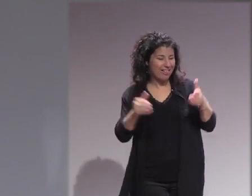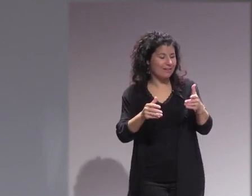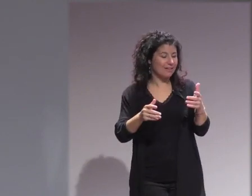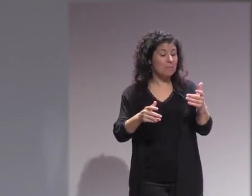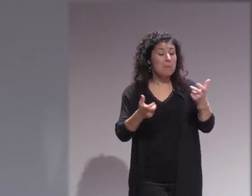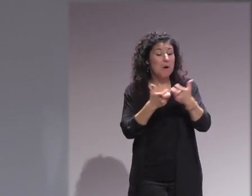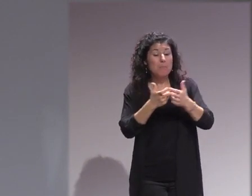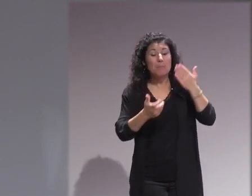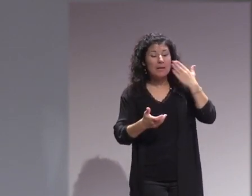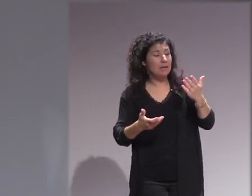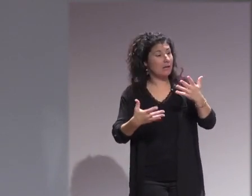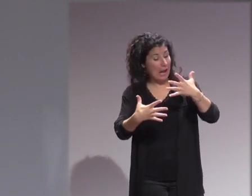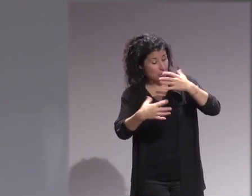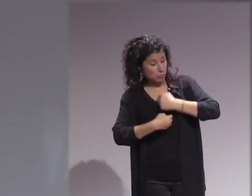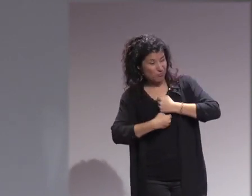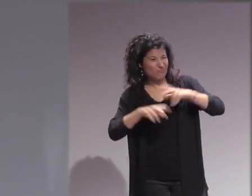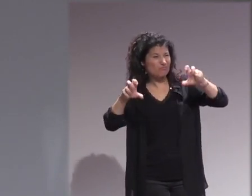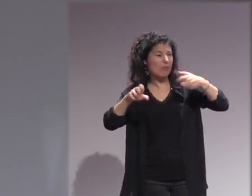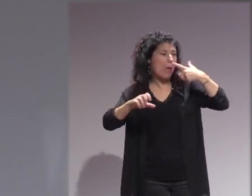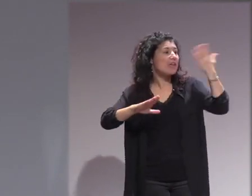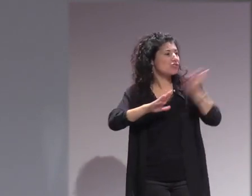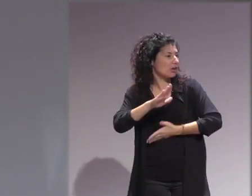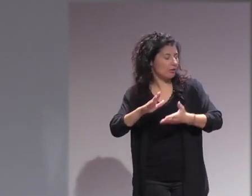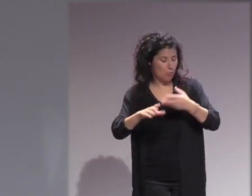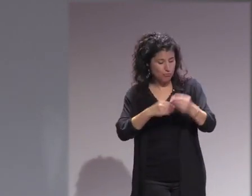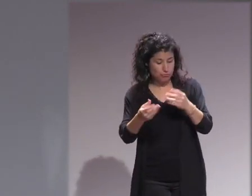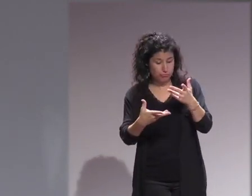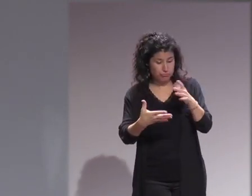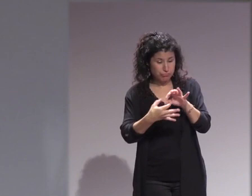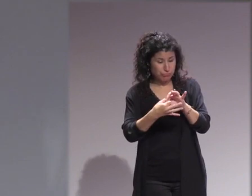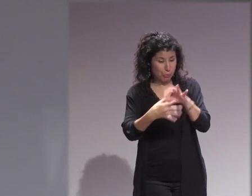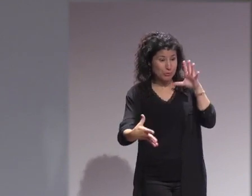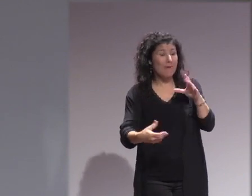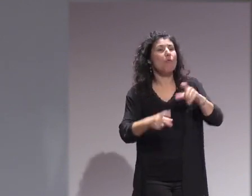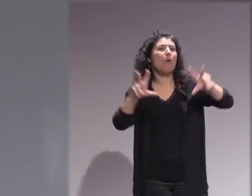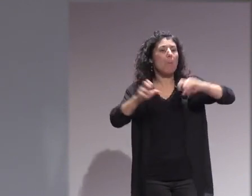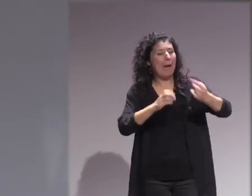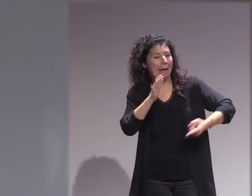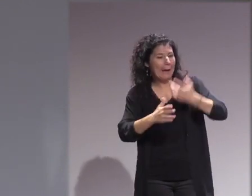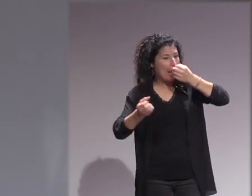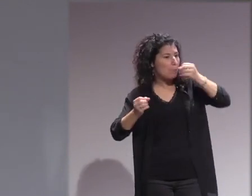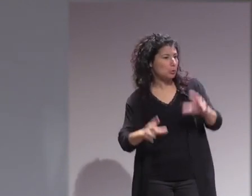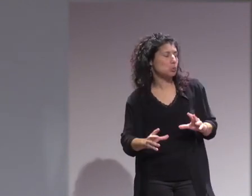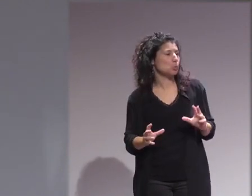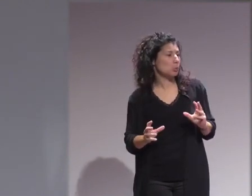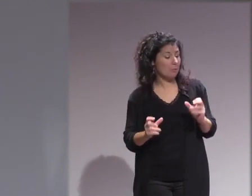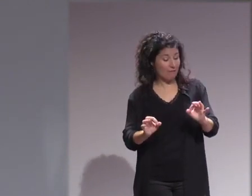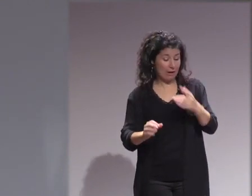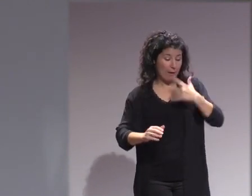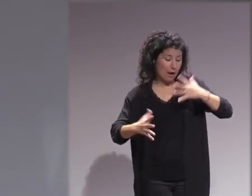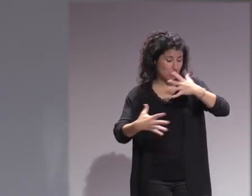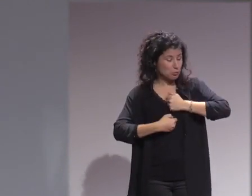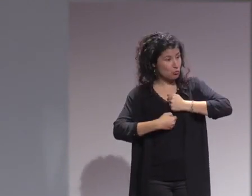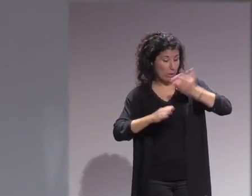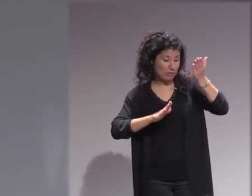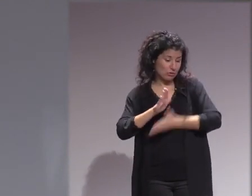rupture d'adoption, il y a ce qu'on appelle des échecs. Hein. Et il y a même ce qu'on appelle des réabandons, et je vais y revenir aussi. Mais les échecs d'adoption, effectivement, est-ce que